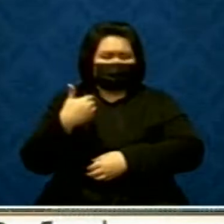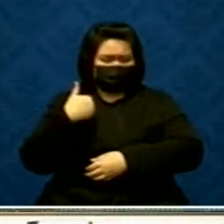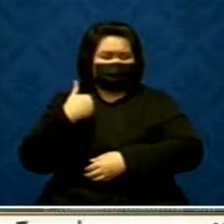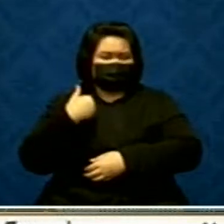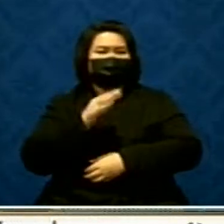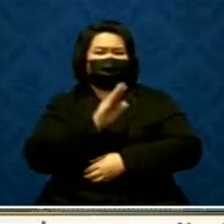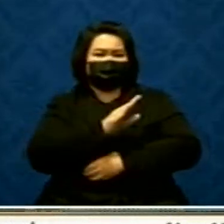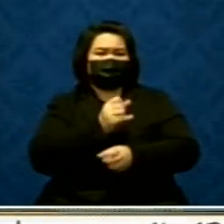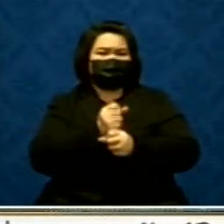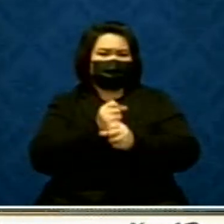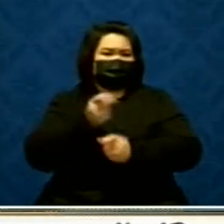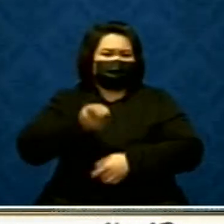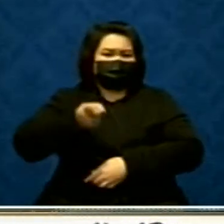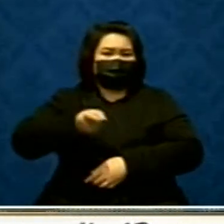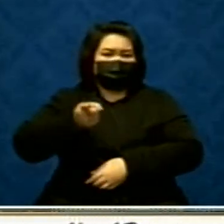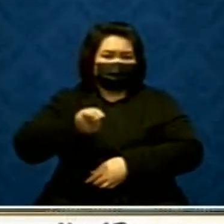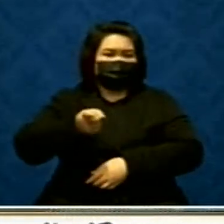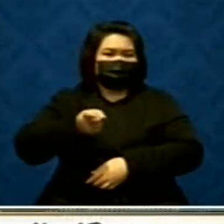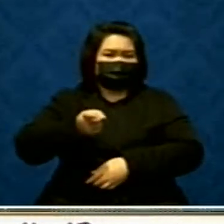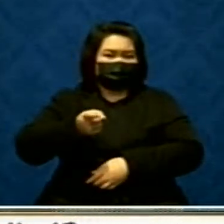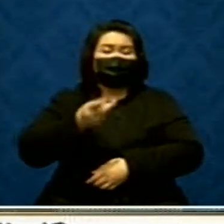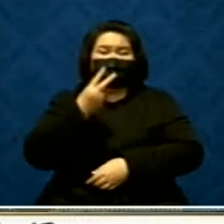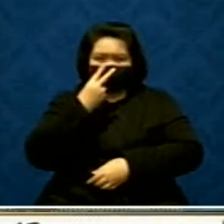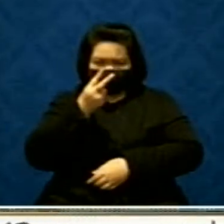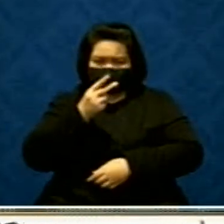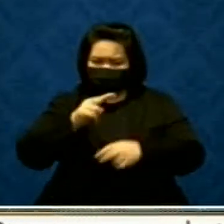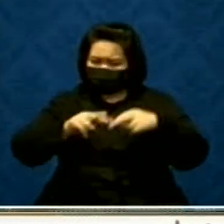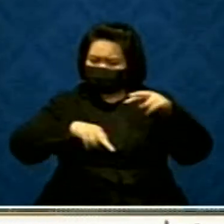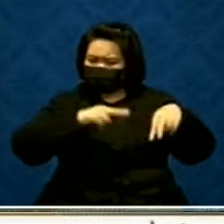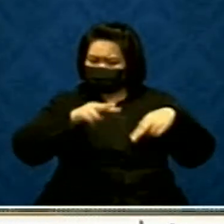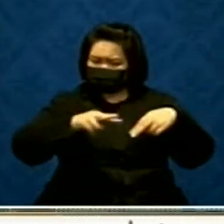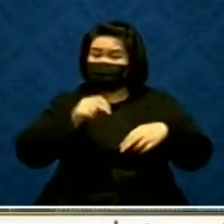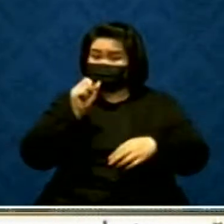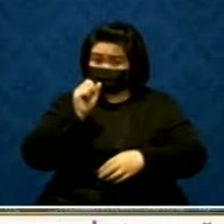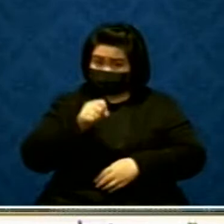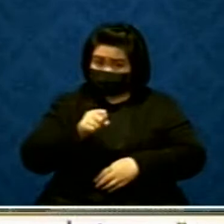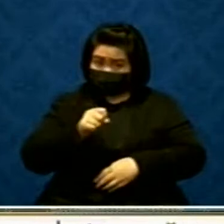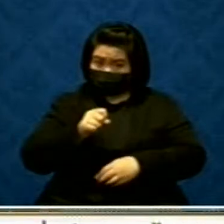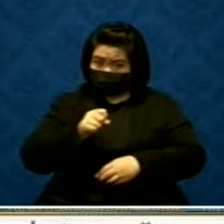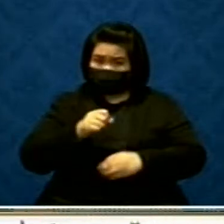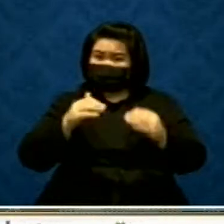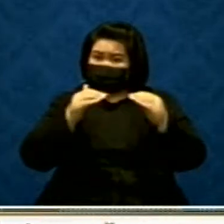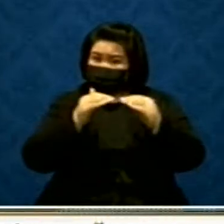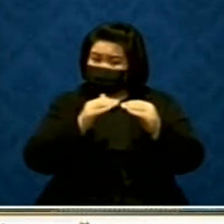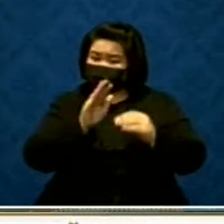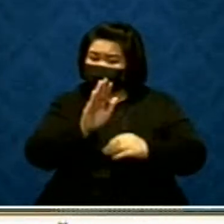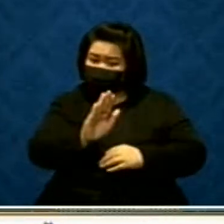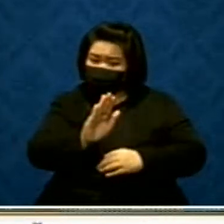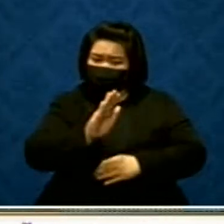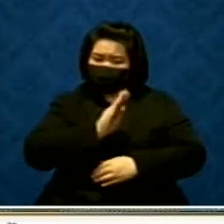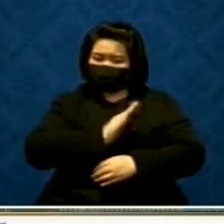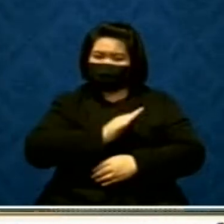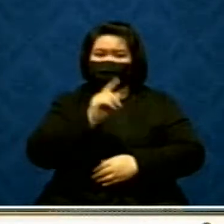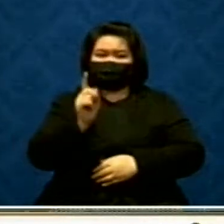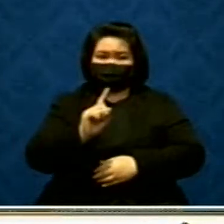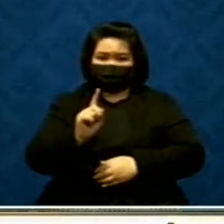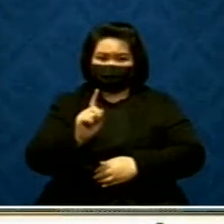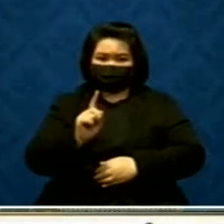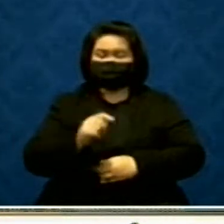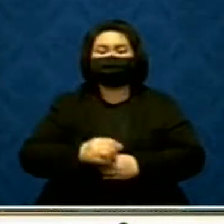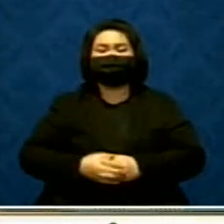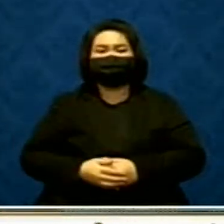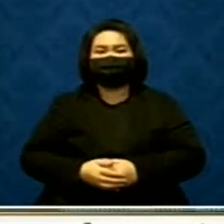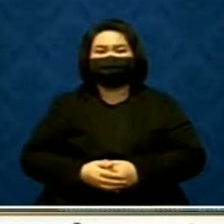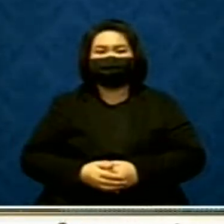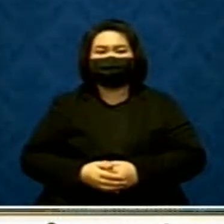ตินะครับก็คือต้องมีการพิสูจน์ข้อเท็จจริงก็คือการพิสูจน์สิทธิ์ก่อนซึ่งขณะนี้นะครับก็ต้องเรียนว่